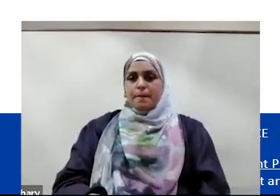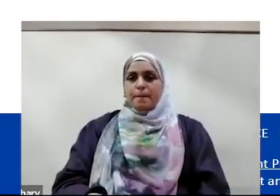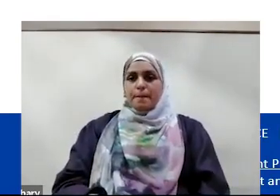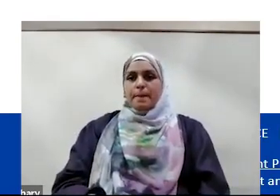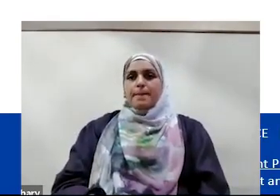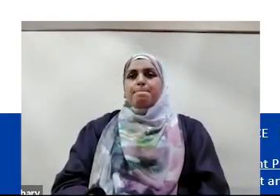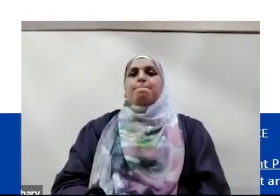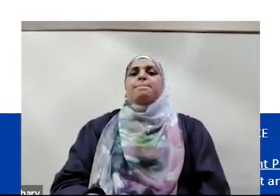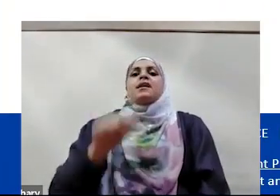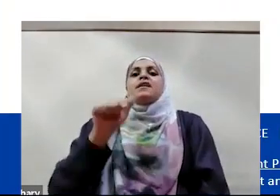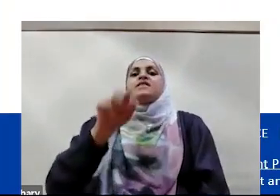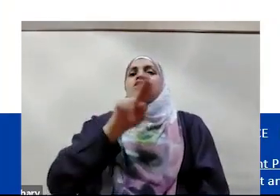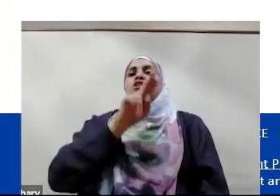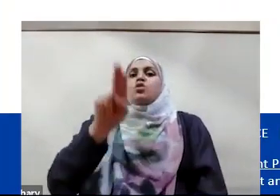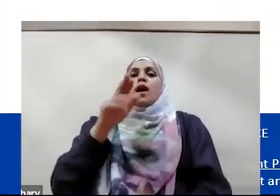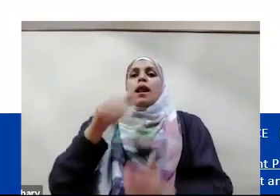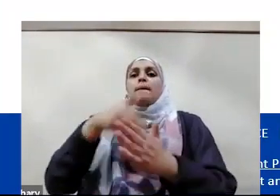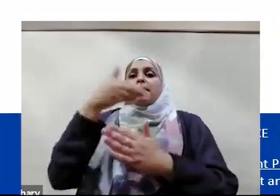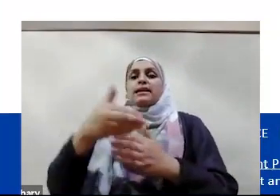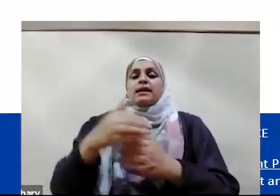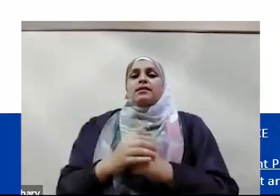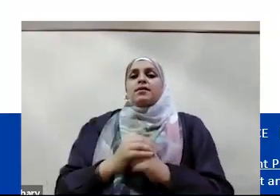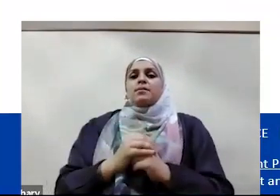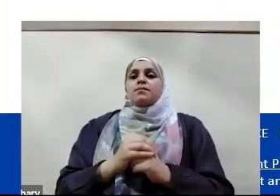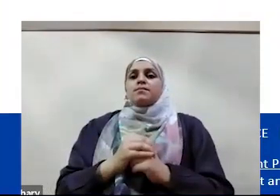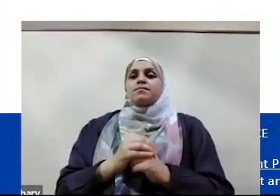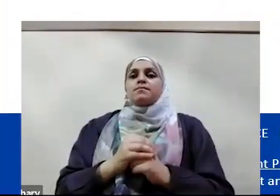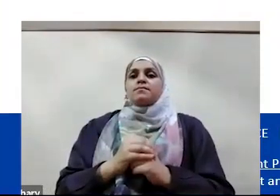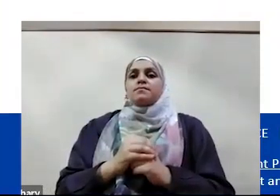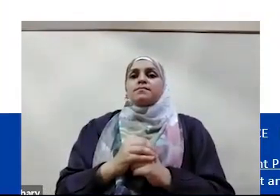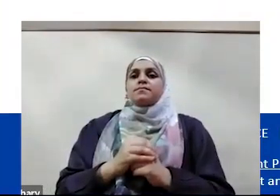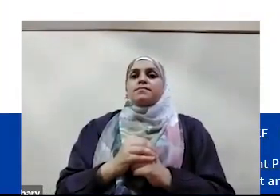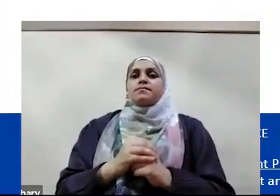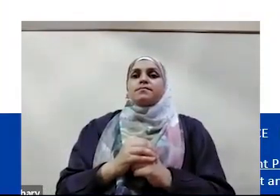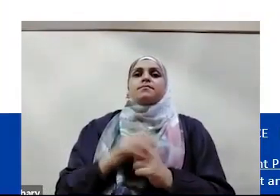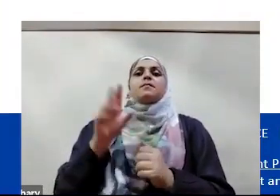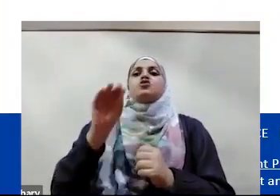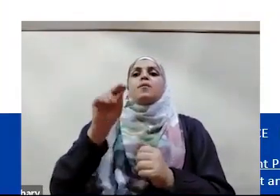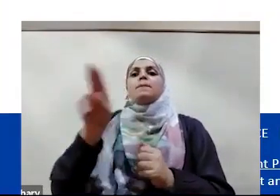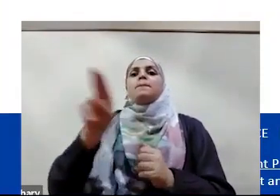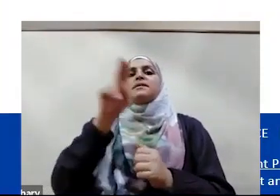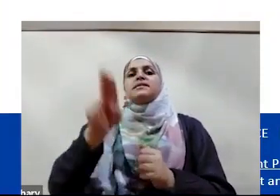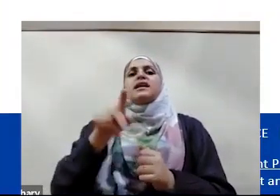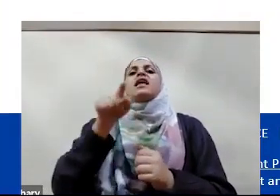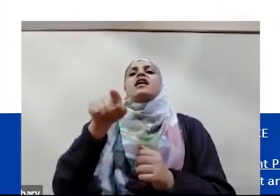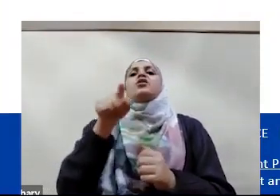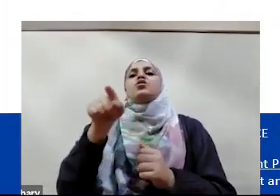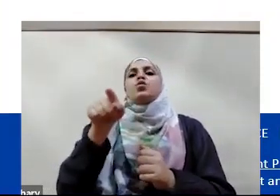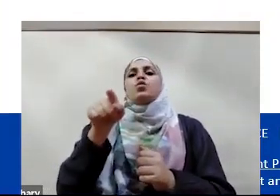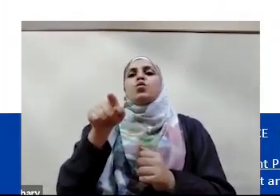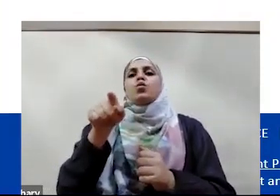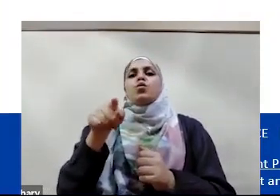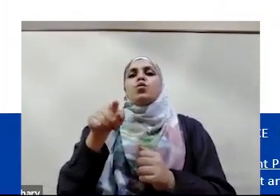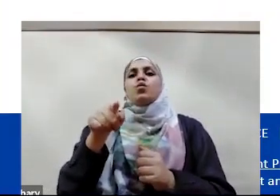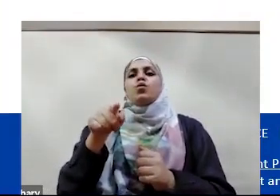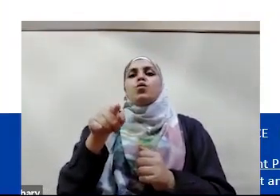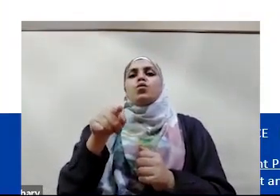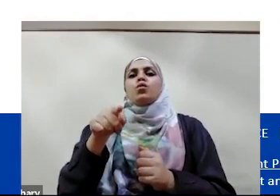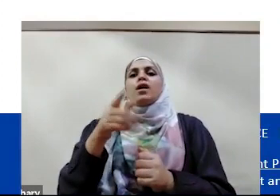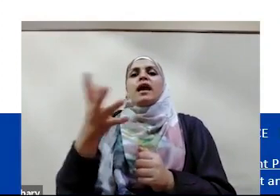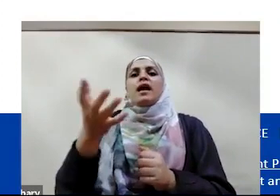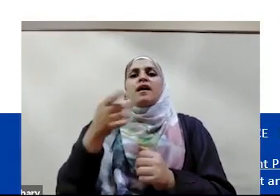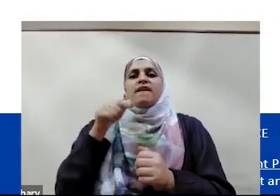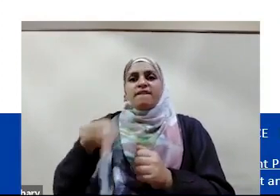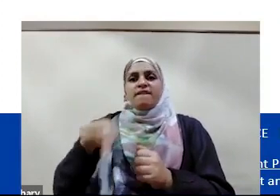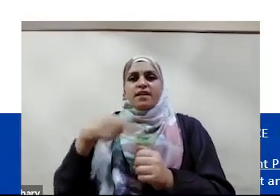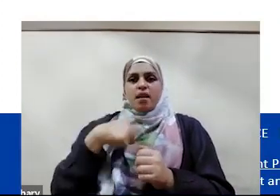في سؤال بعد كده، هل بيسألكم هل حضراتكم حاصلين على جنسية